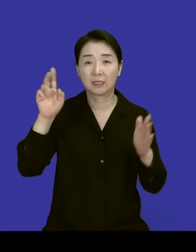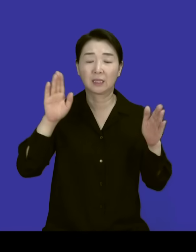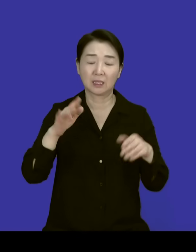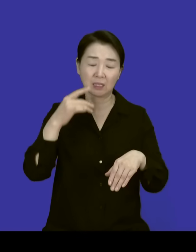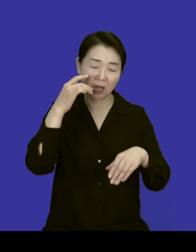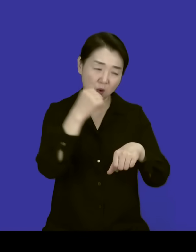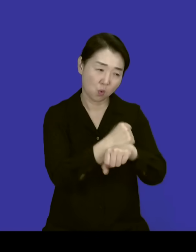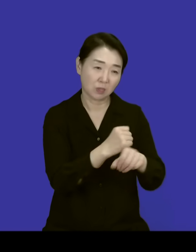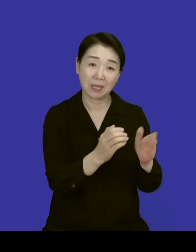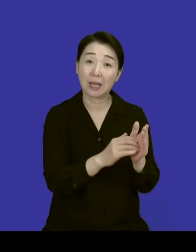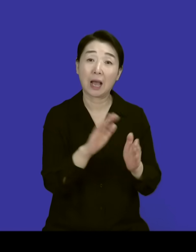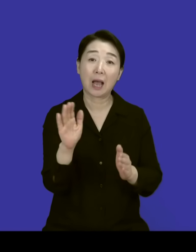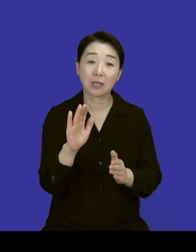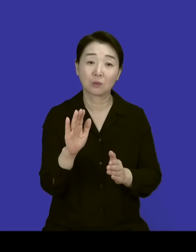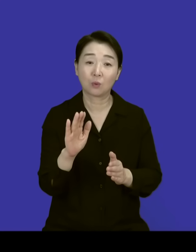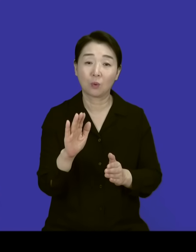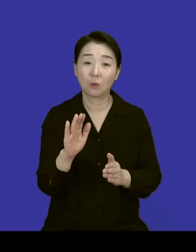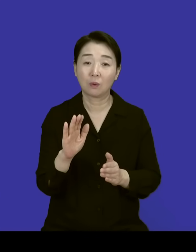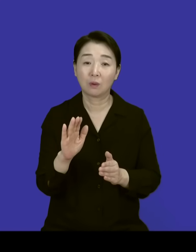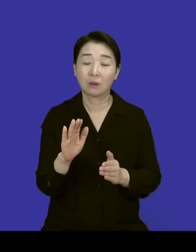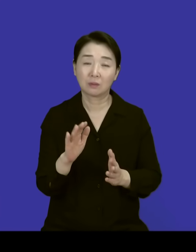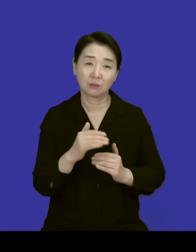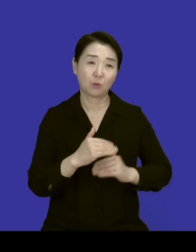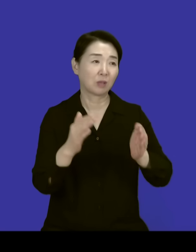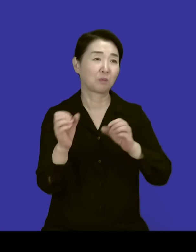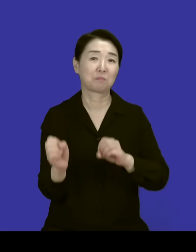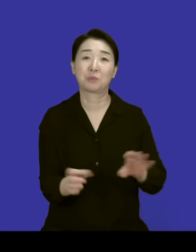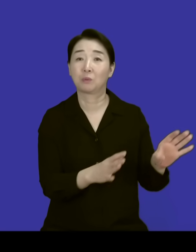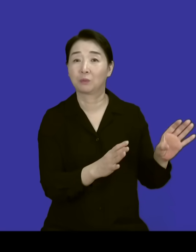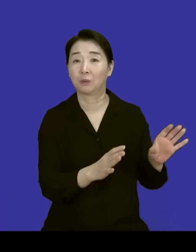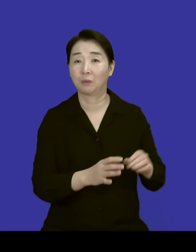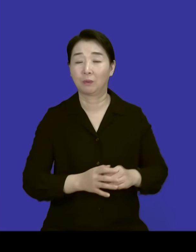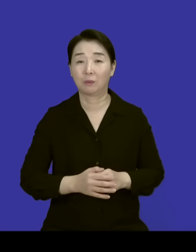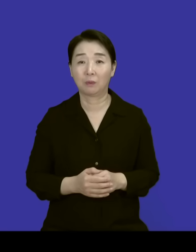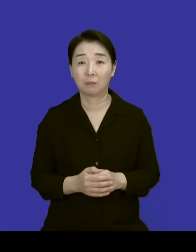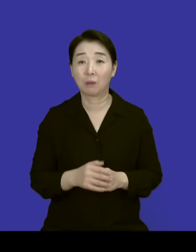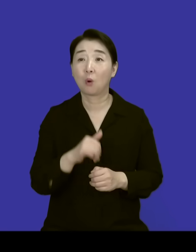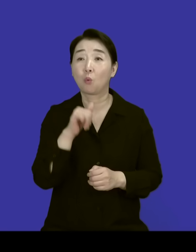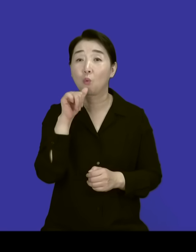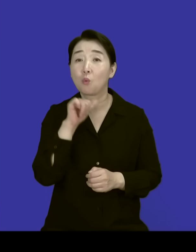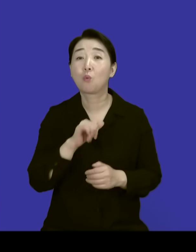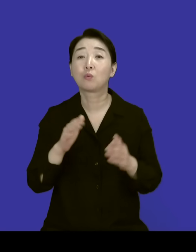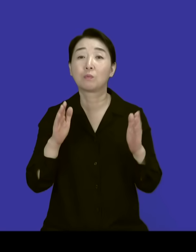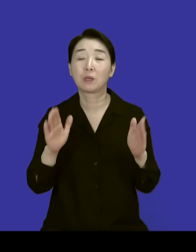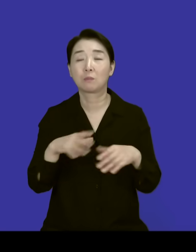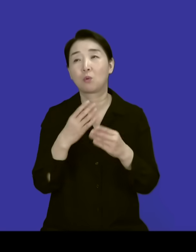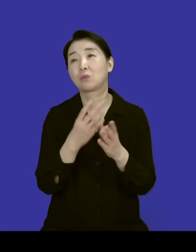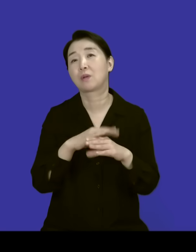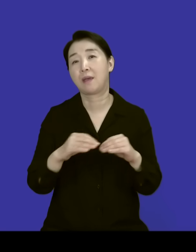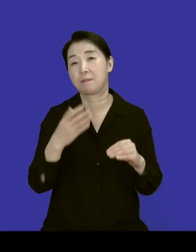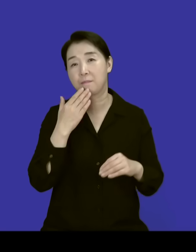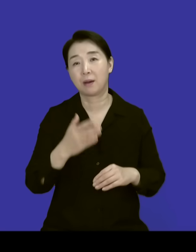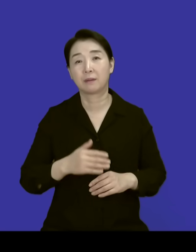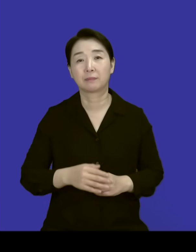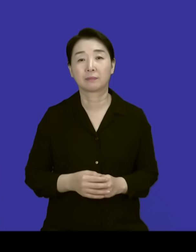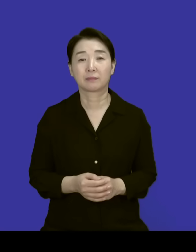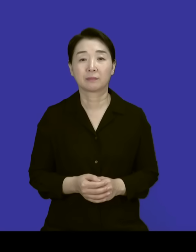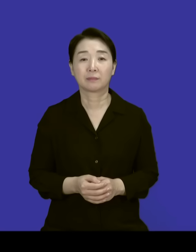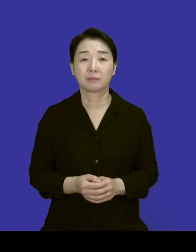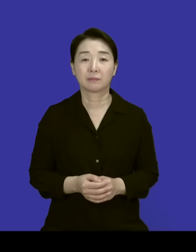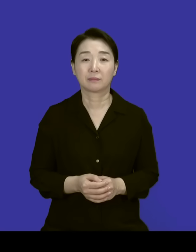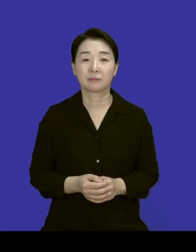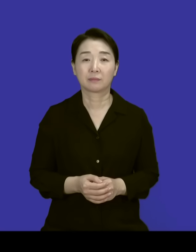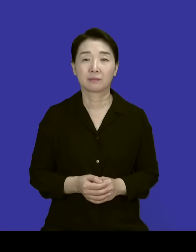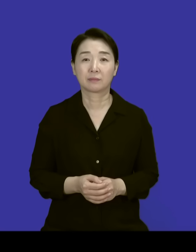고생해가지고 만든 노래가 아니고요. 그 수많은 과정은 다 필요 없고 딱 5분 만에 모든 걸 해결해 주세요. 그렇죠.